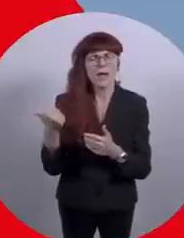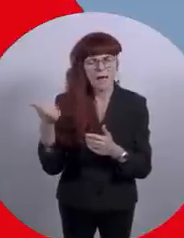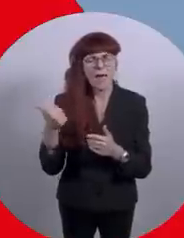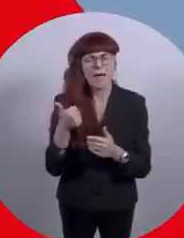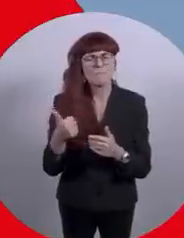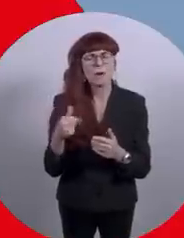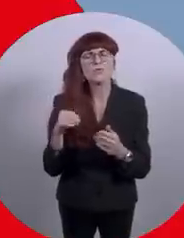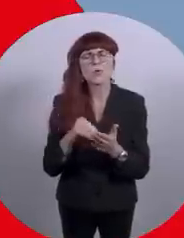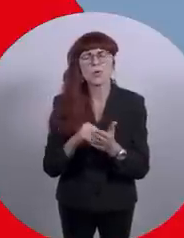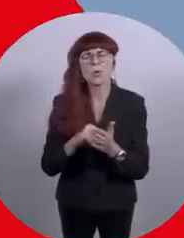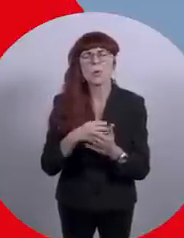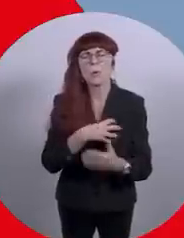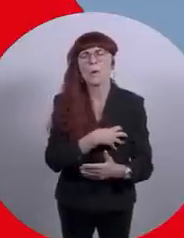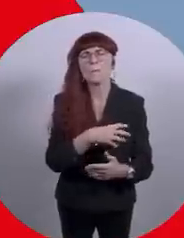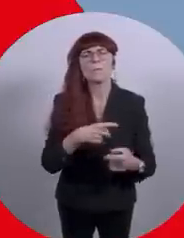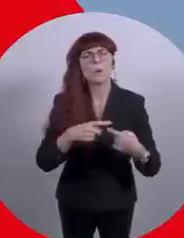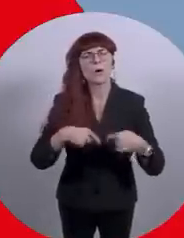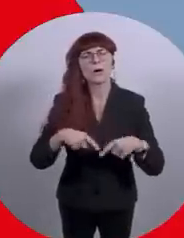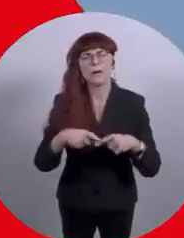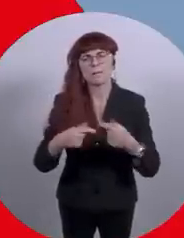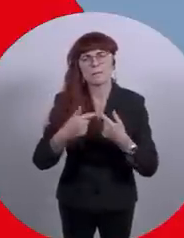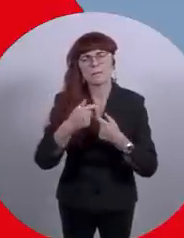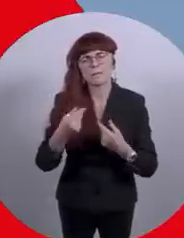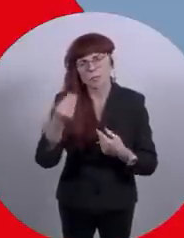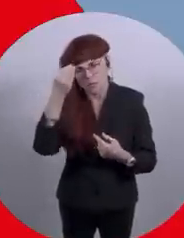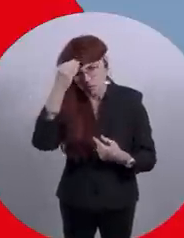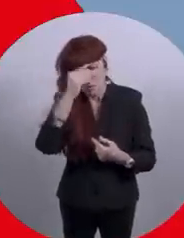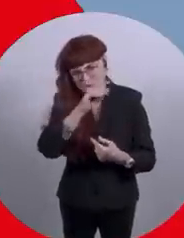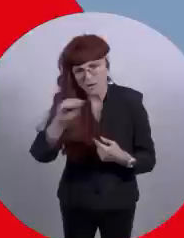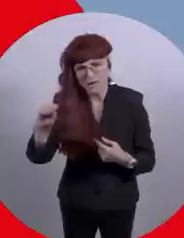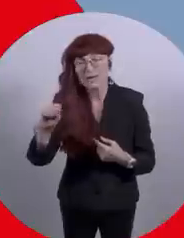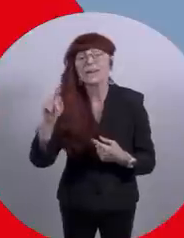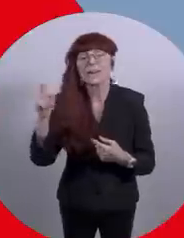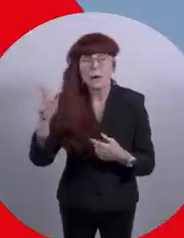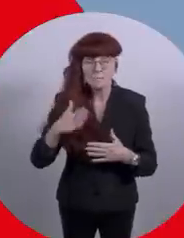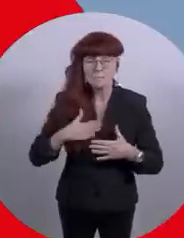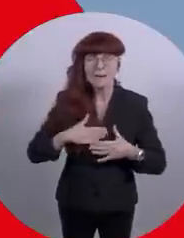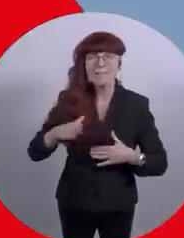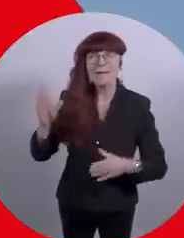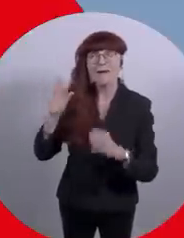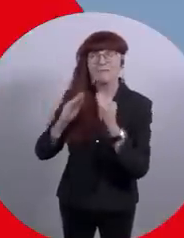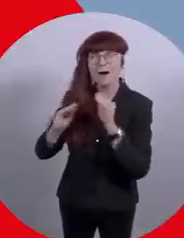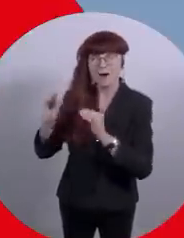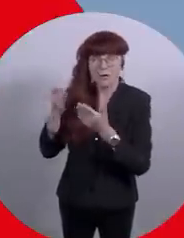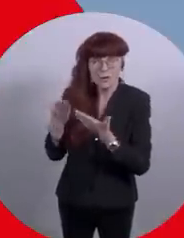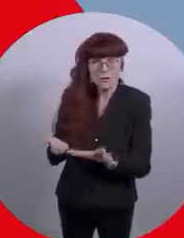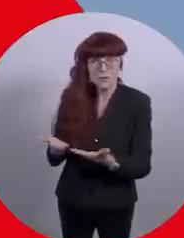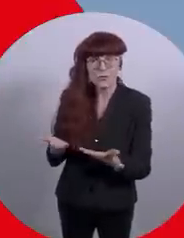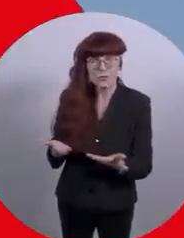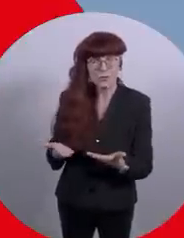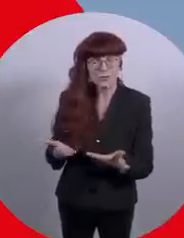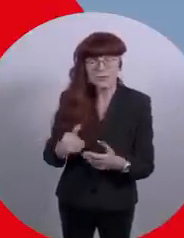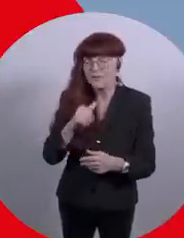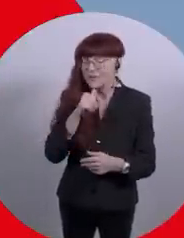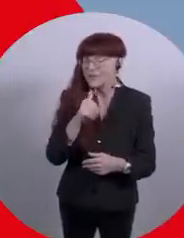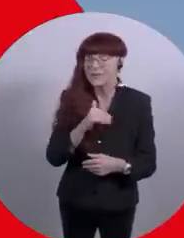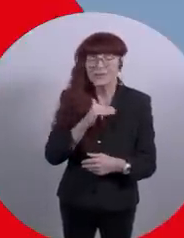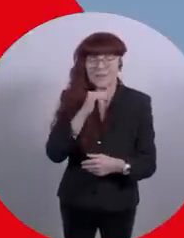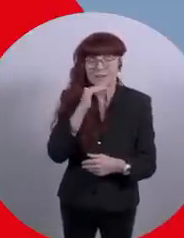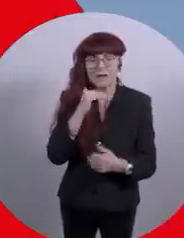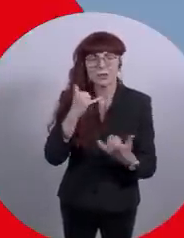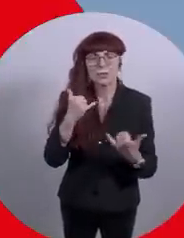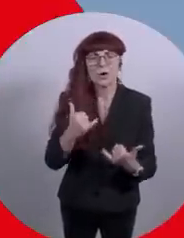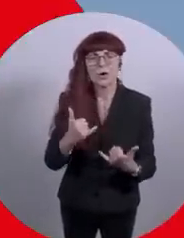das sind doch die Erfahrungen die ich gemacht habe es reicht nicht aus heute hier